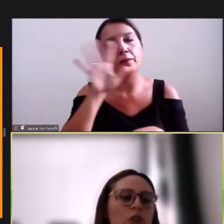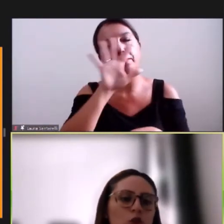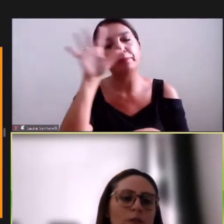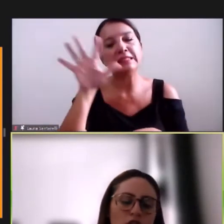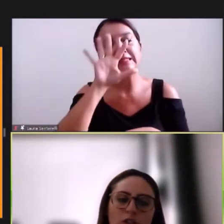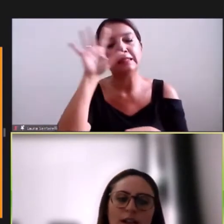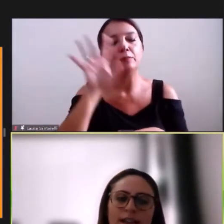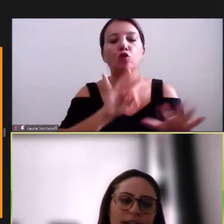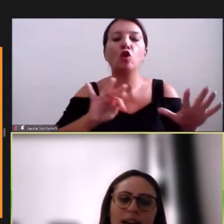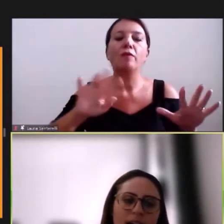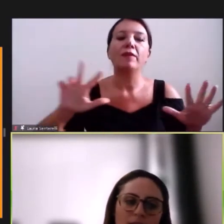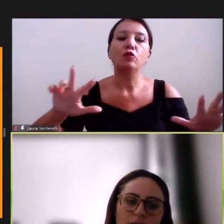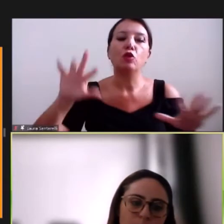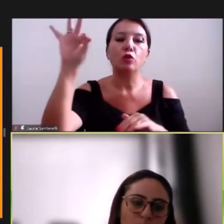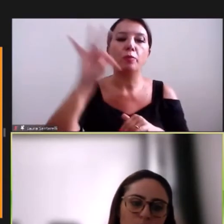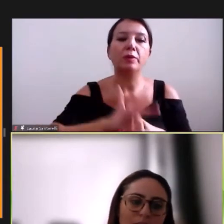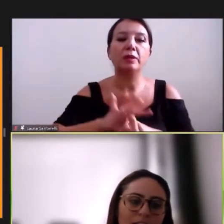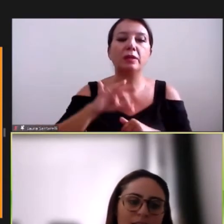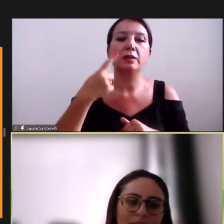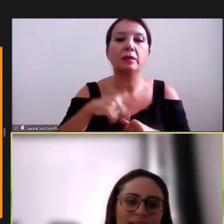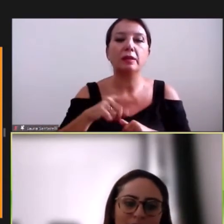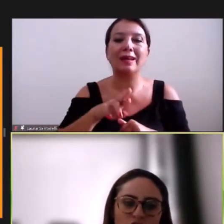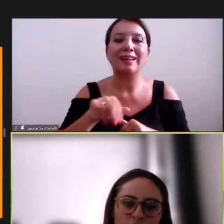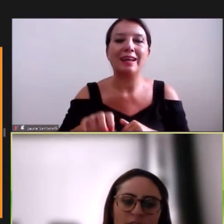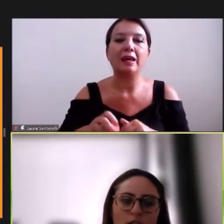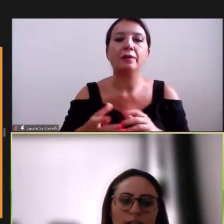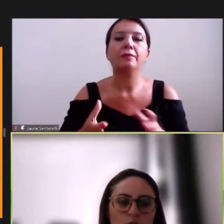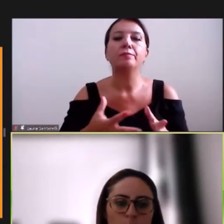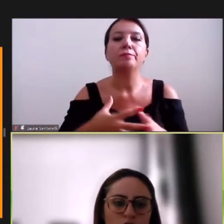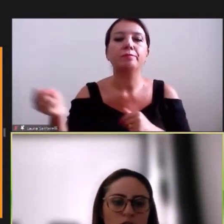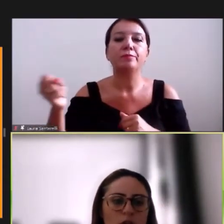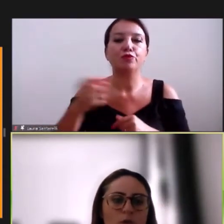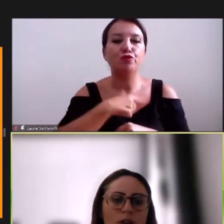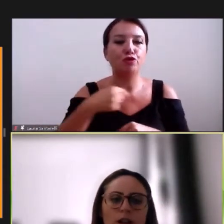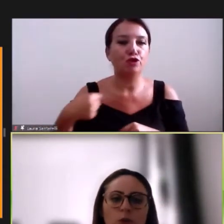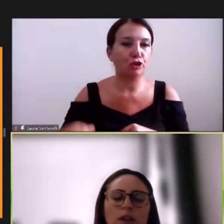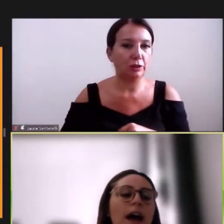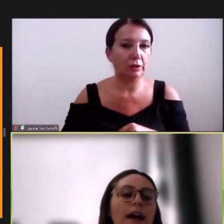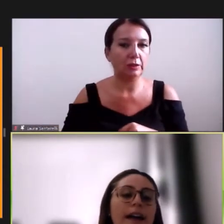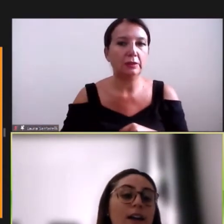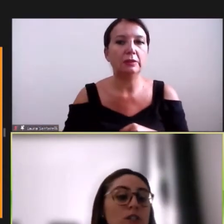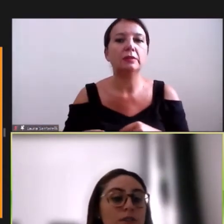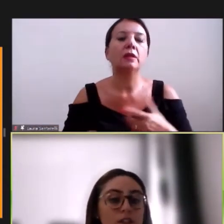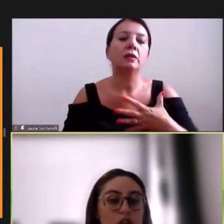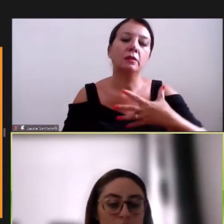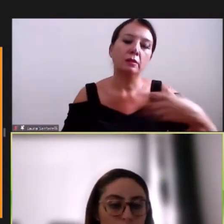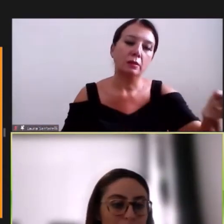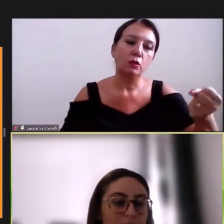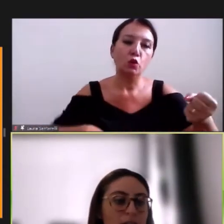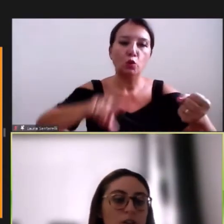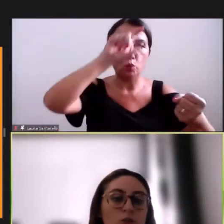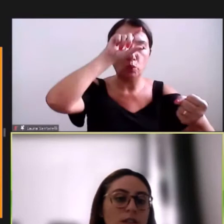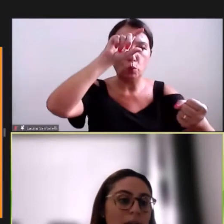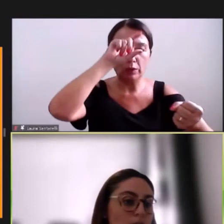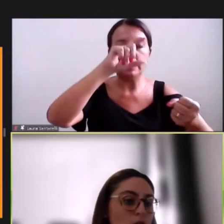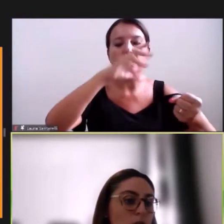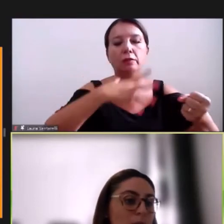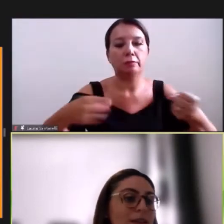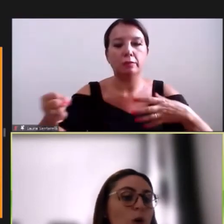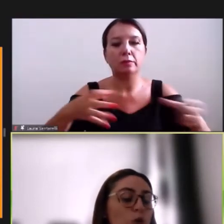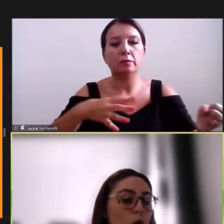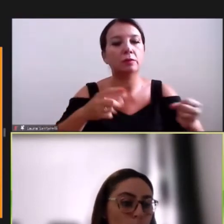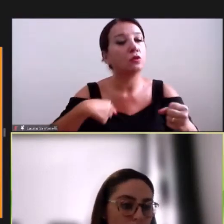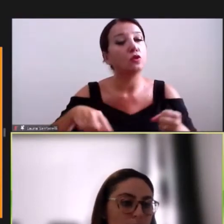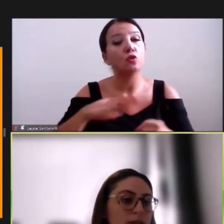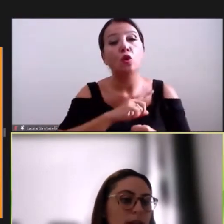il 98% delle terre rare viene importato dalla Cina, il 98% del borato dalla Turchia e così via dicendo. Quindi non siamo